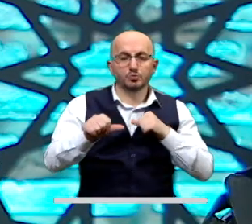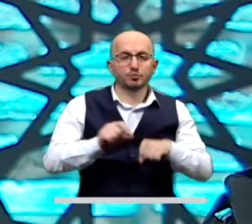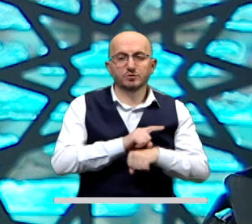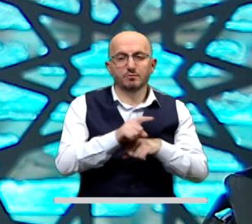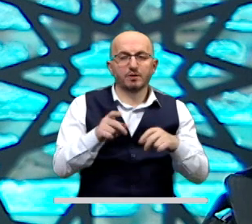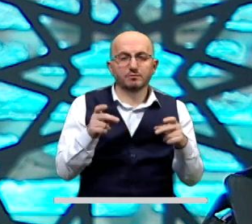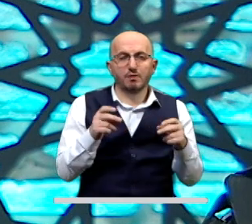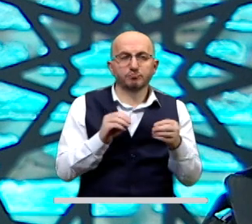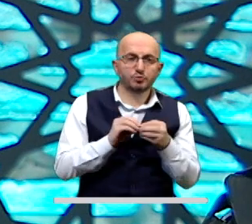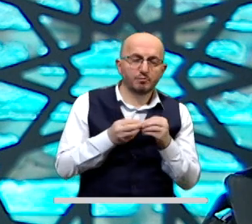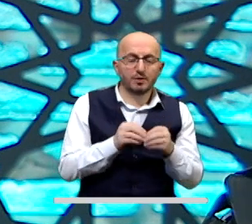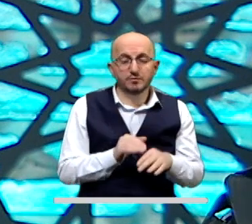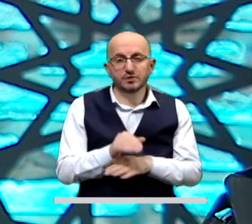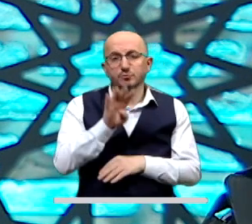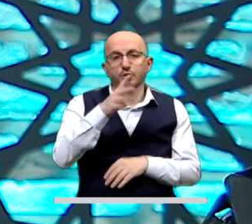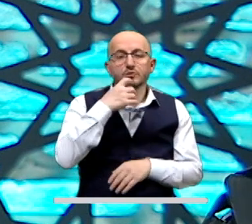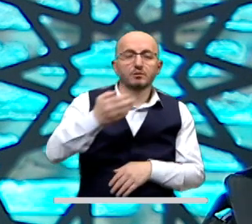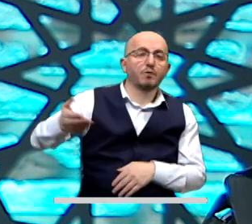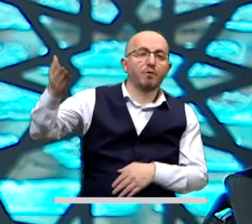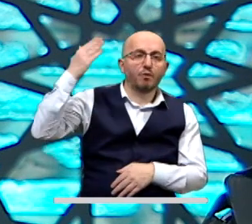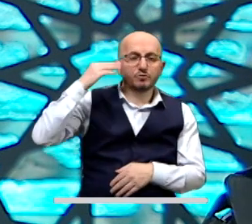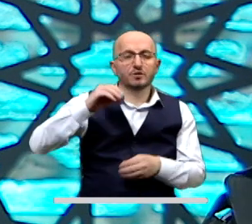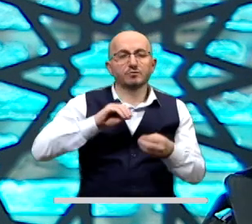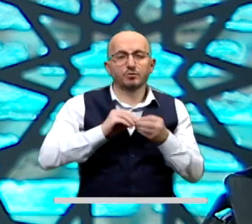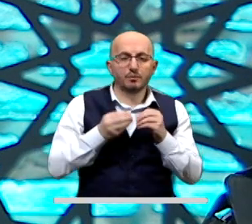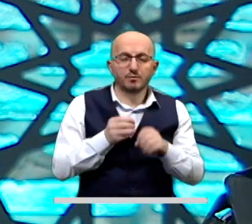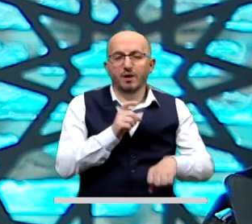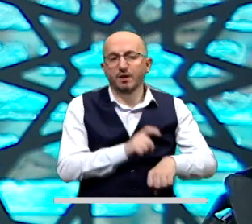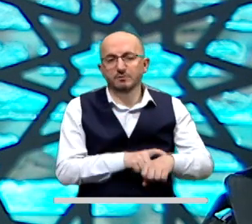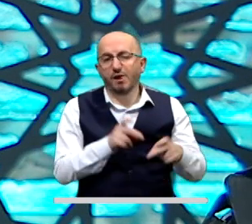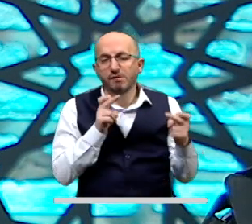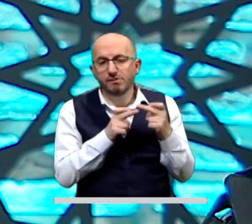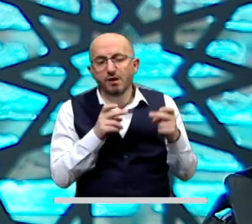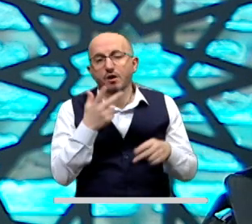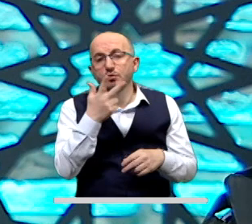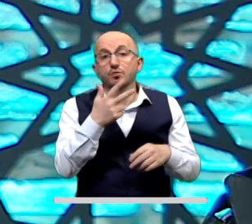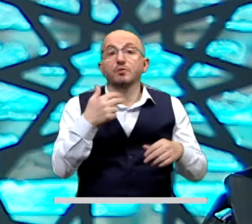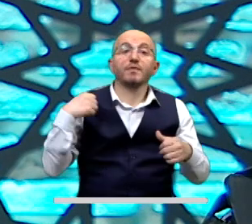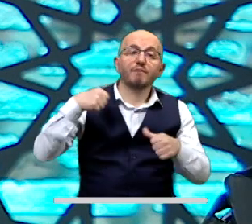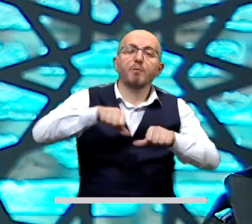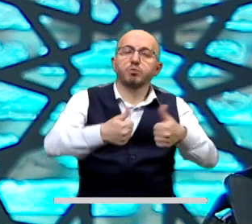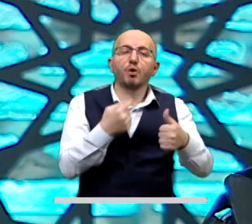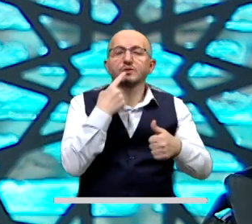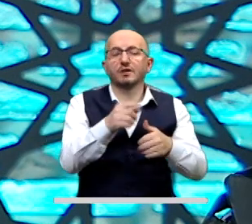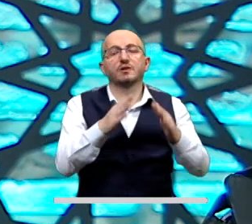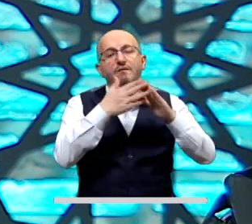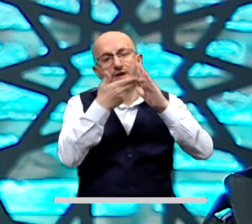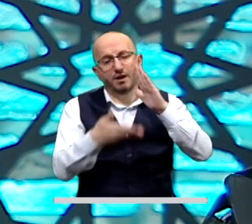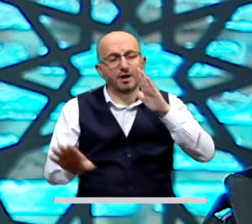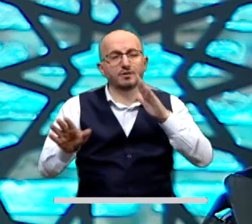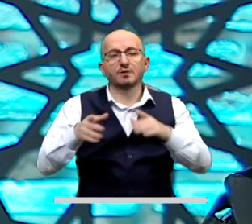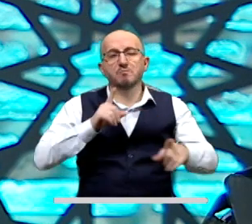anlaşmazlık yaşadığım eşimle 4 yıl önce yine bir tartışma esnasında 3 defa boşadığımı söyleyerek Evden ayrıldım